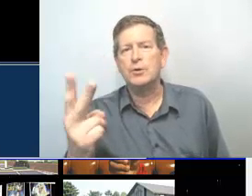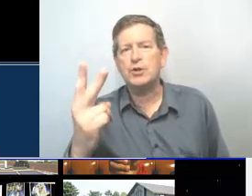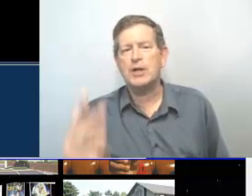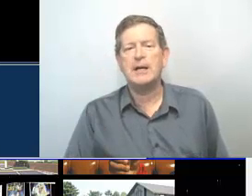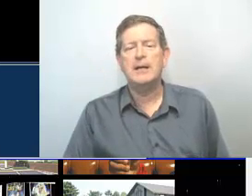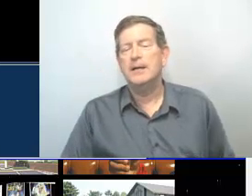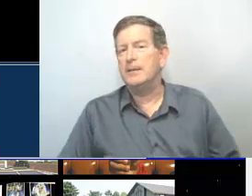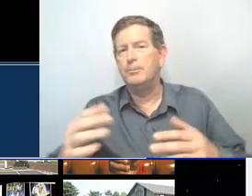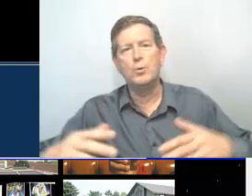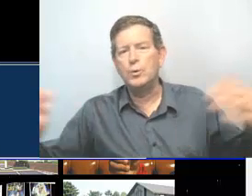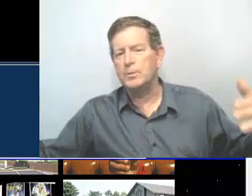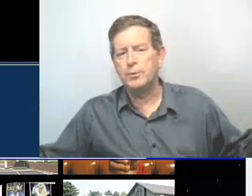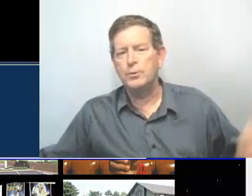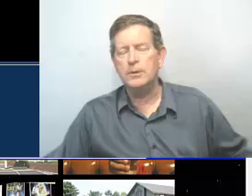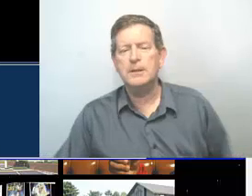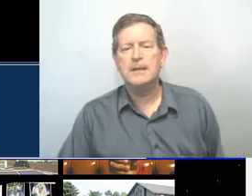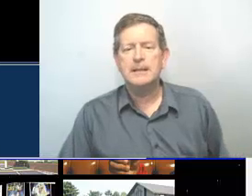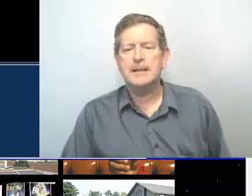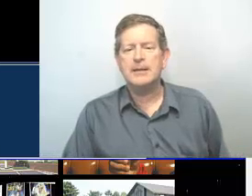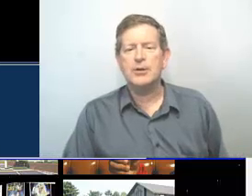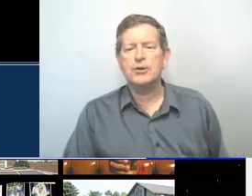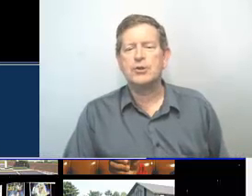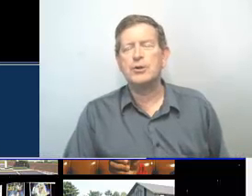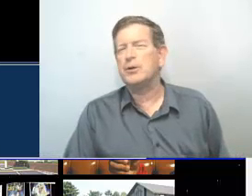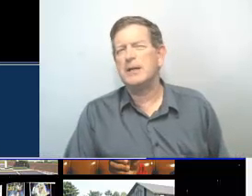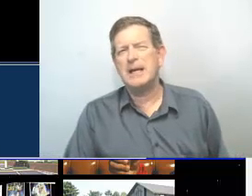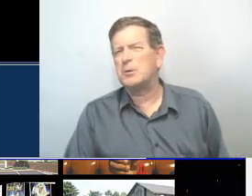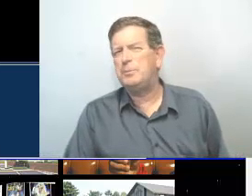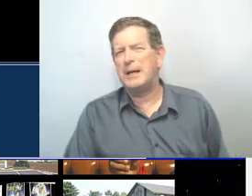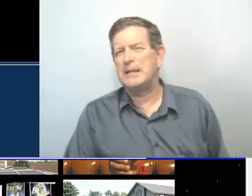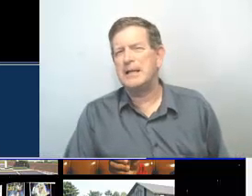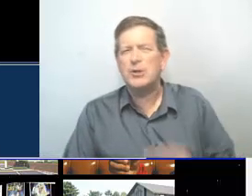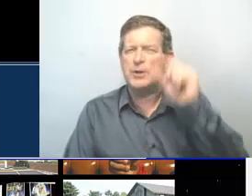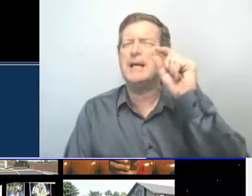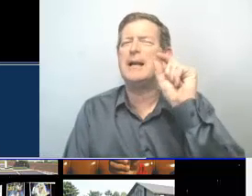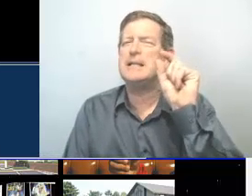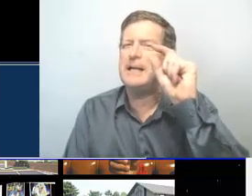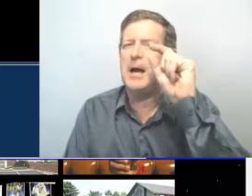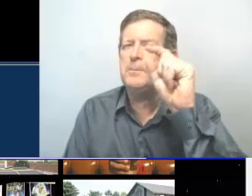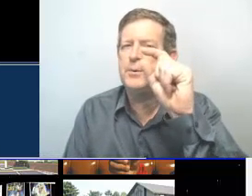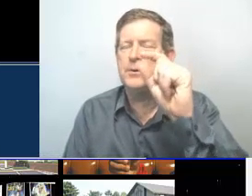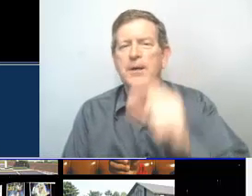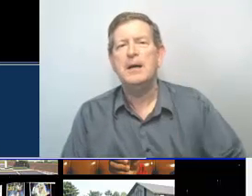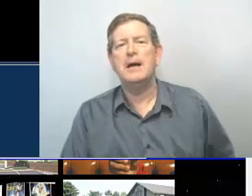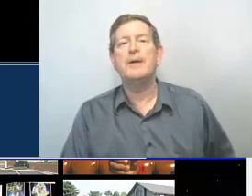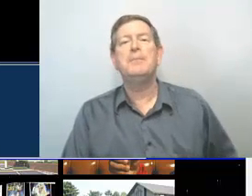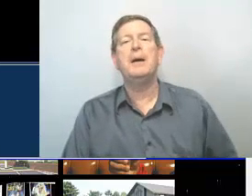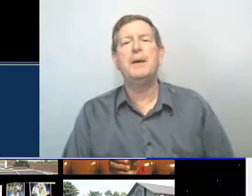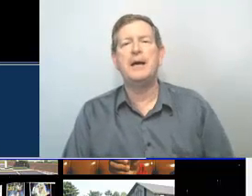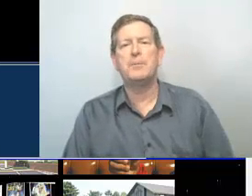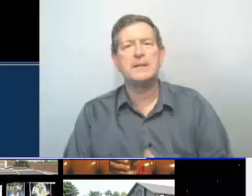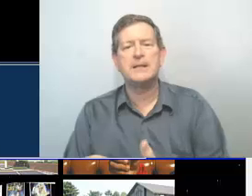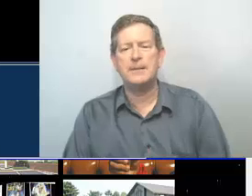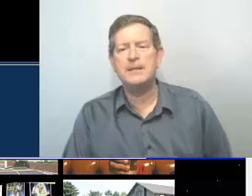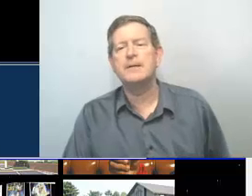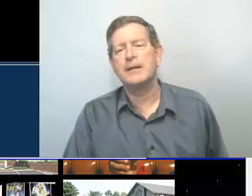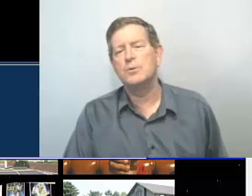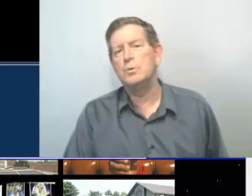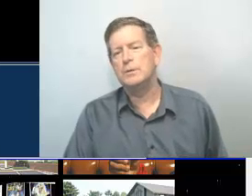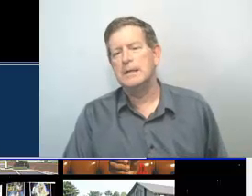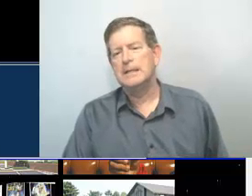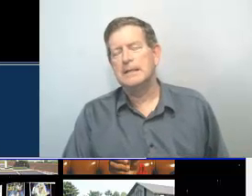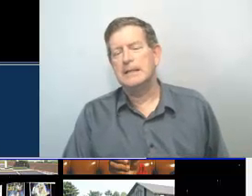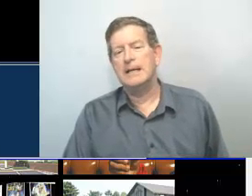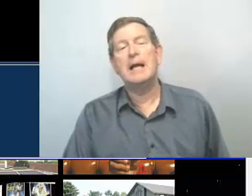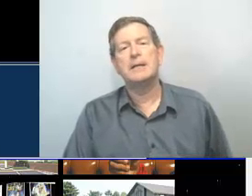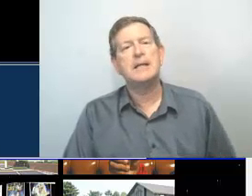chiens, 2 chats et beaucoup de poules. Je ne regarde pas la télé. Je regarde la télé un peu avec ma mère parce qu'elle habite